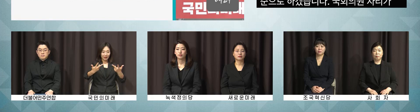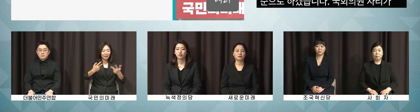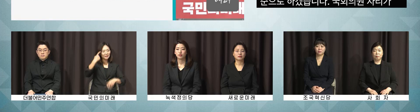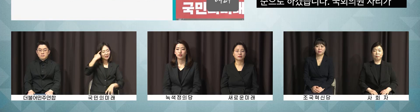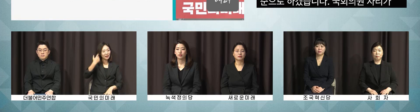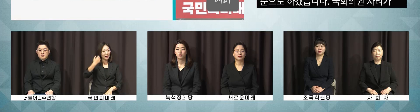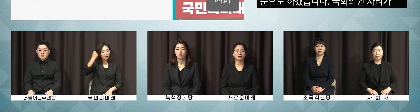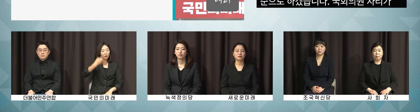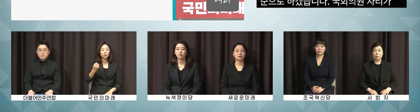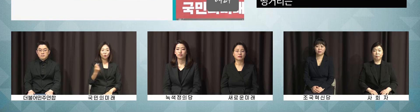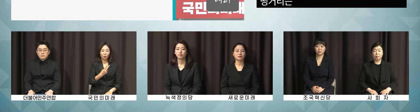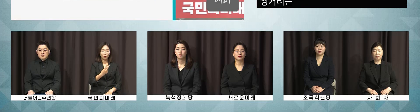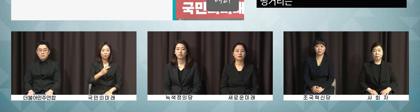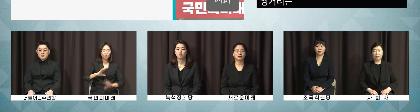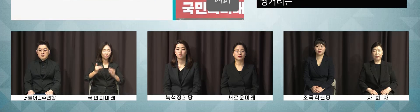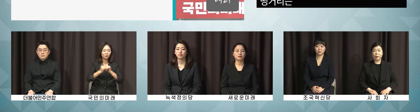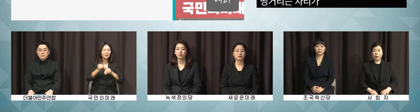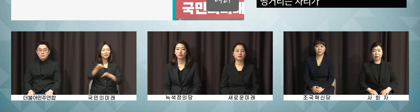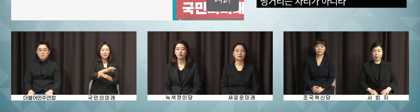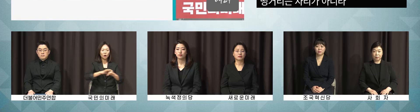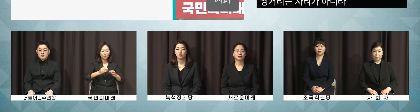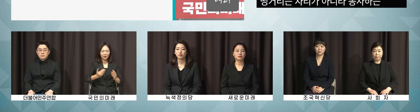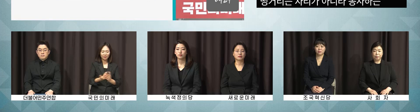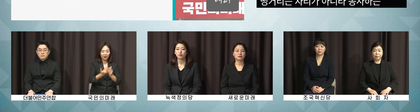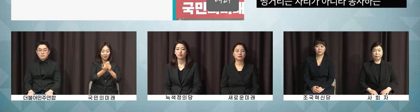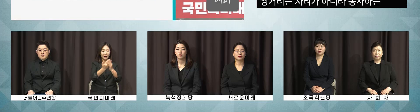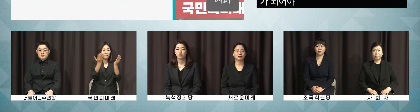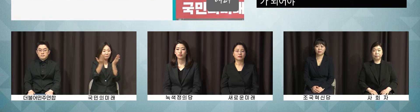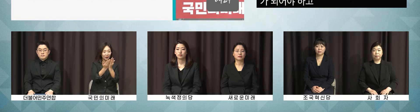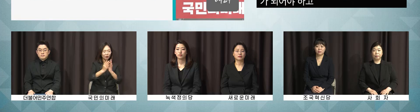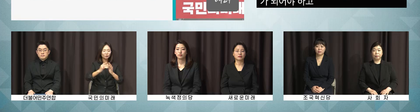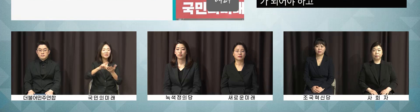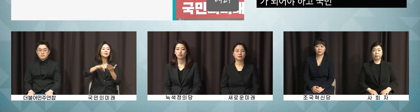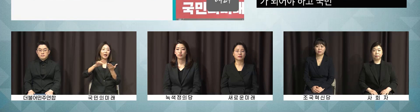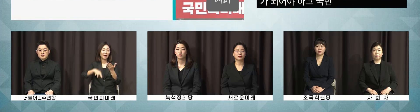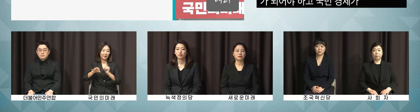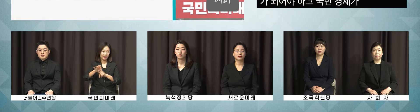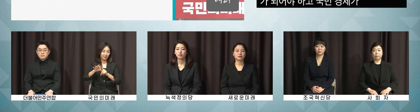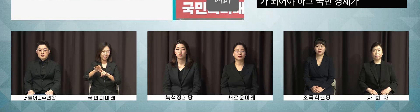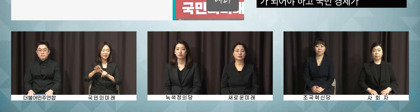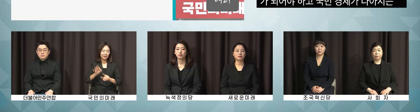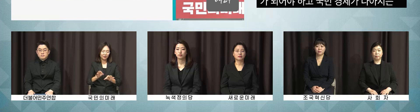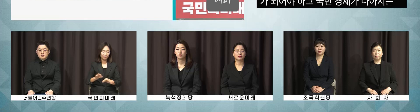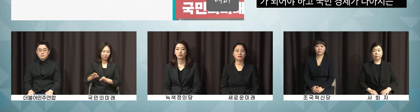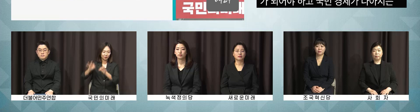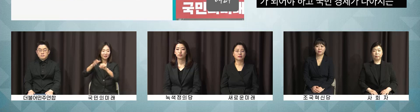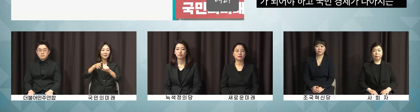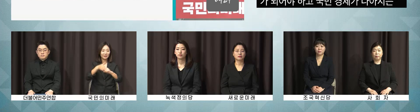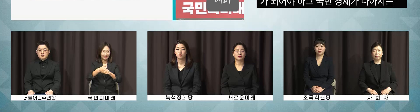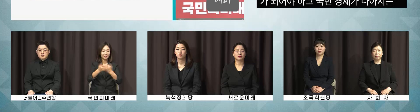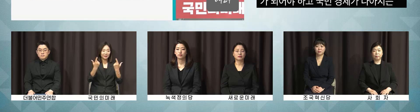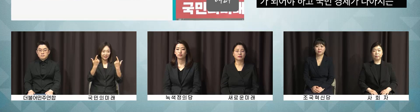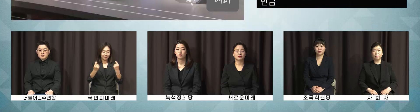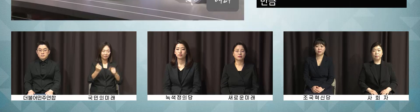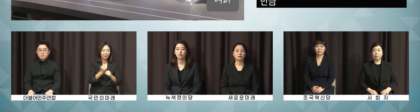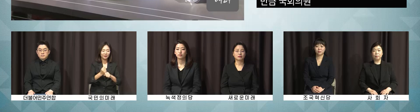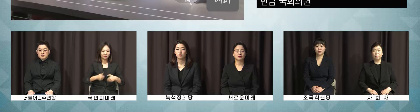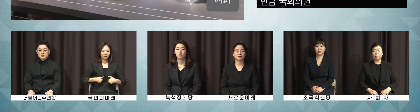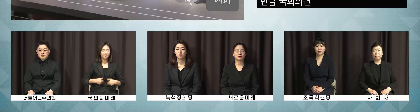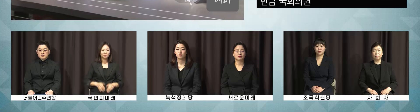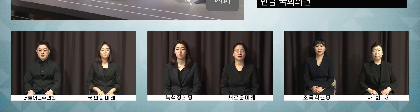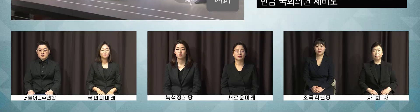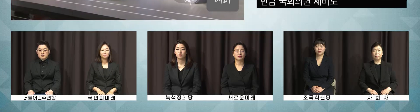되어야 하고 특히 국민 경제가 나아지는 만큼 국회의원의 세비도 상승하는 그런 체제를 갖춰야 한다고